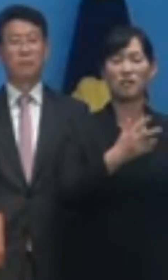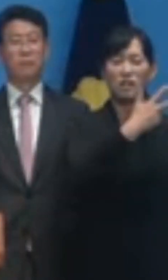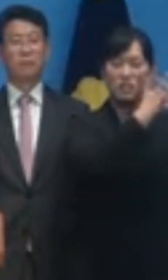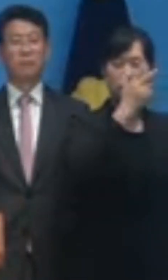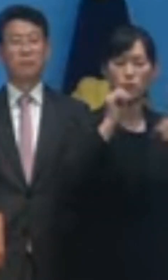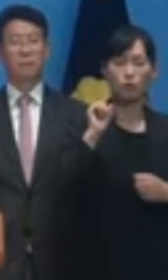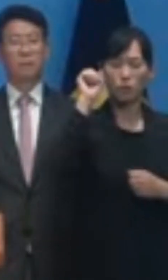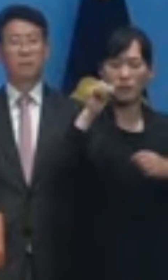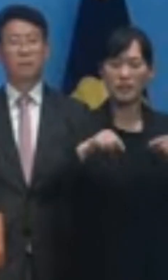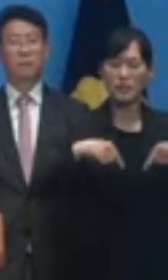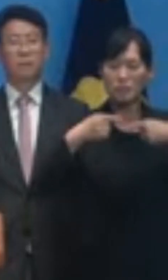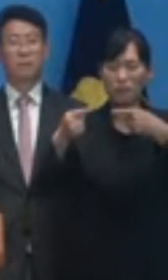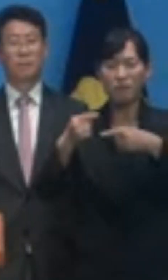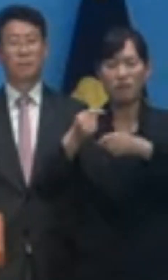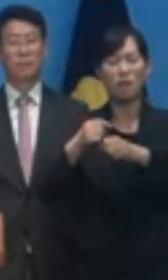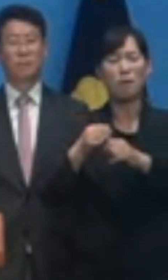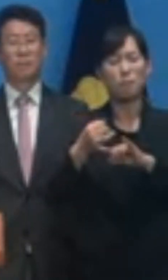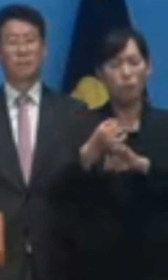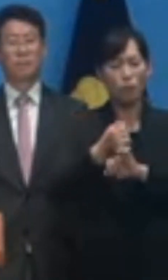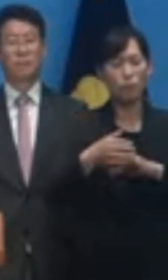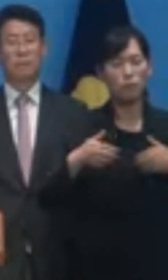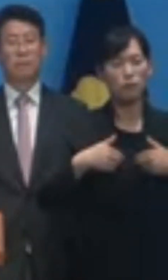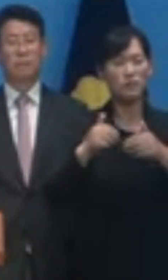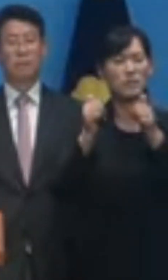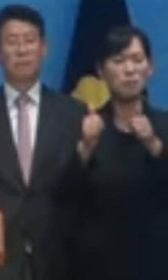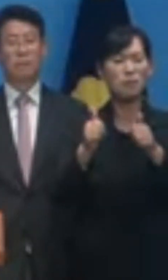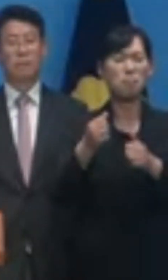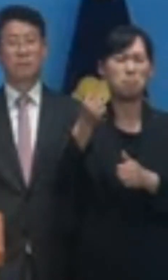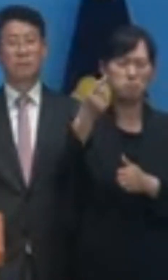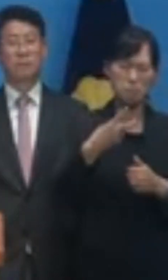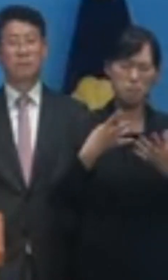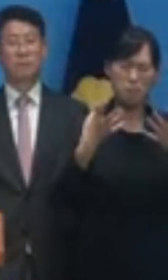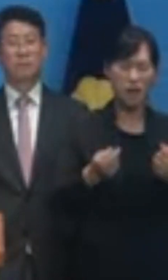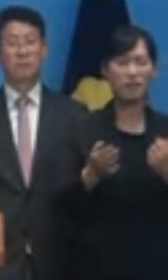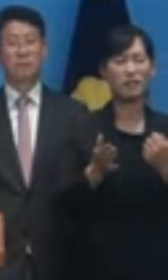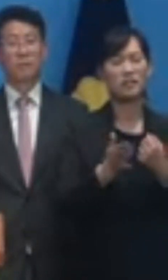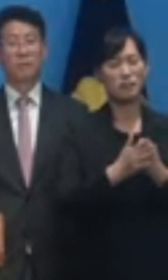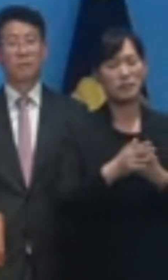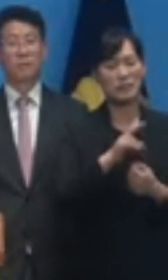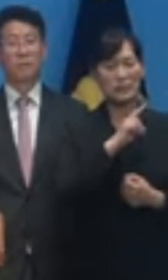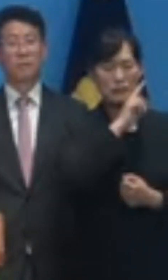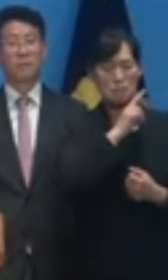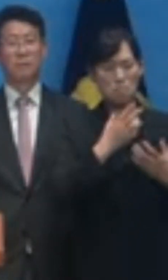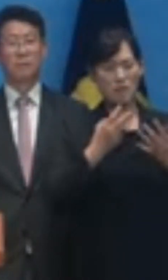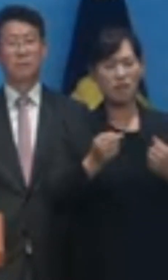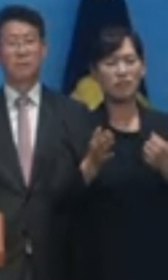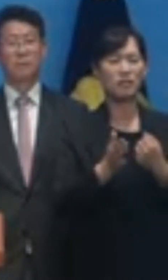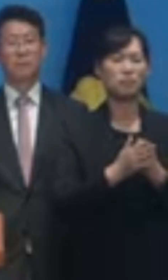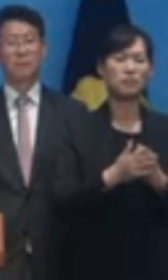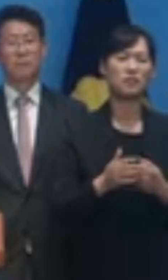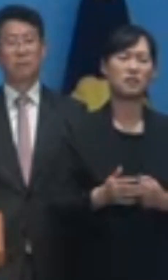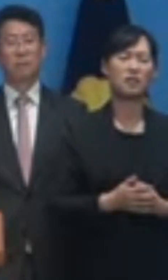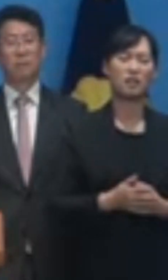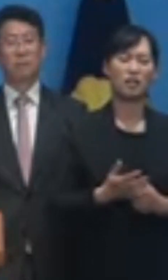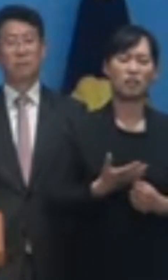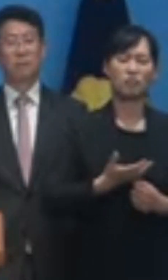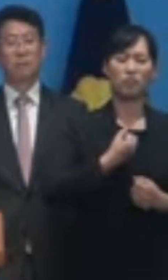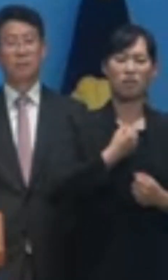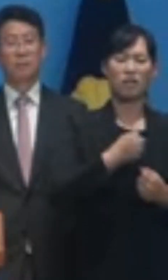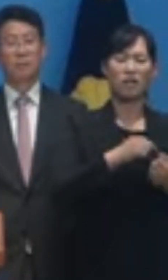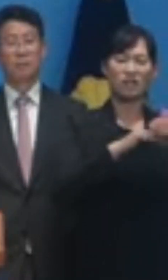후보가 출석해야만 하는 재판이 너무나도 많다 보니 의혹도 너무 많다 보니 충격적인 내용이